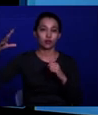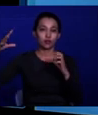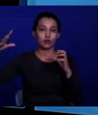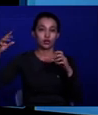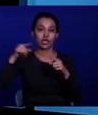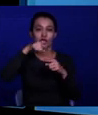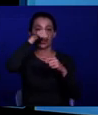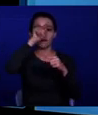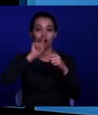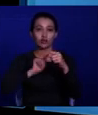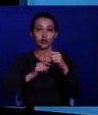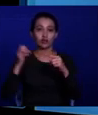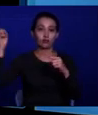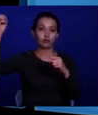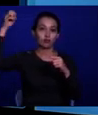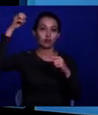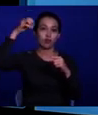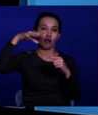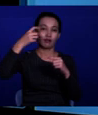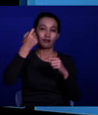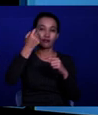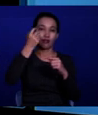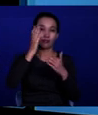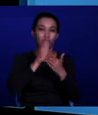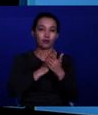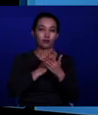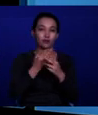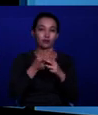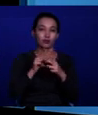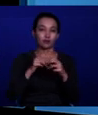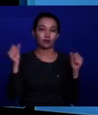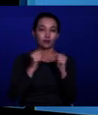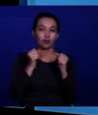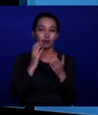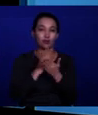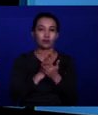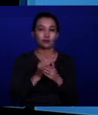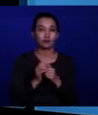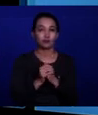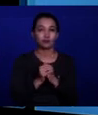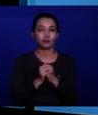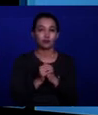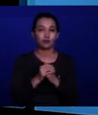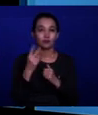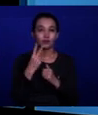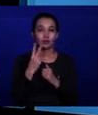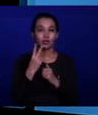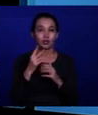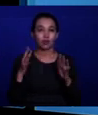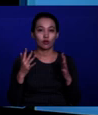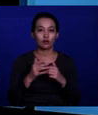sharining ekvatoridan yuqori qismiga kam tushgani uchun kunlar sovuq bo'ladi. Ikkinchi